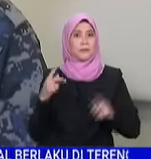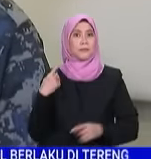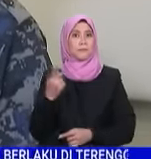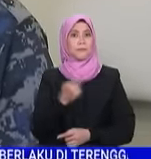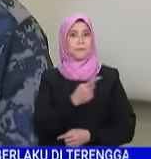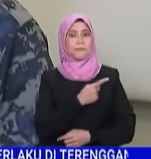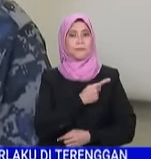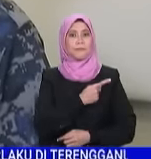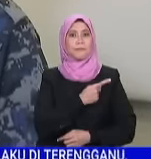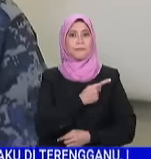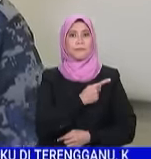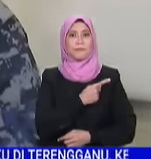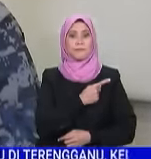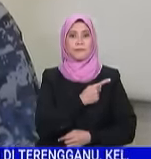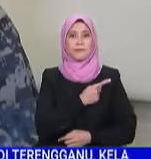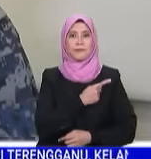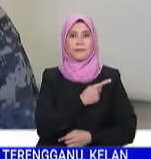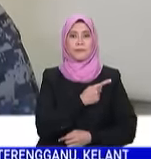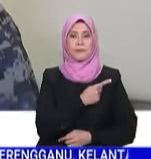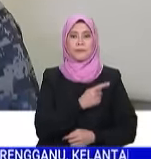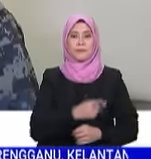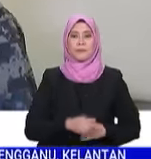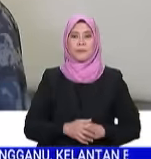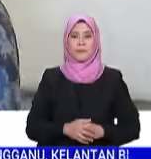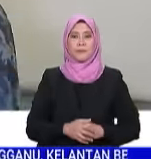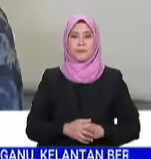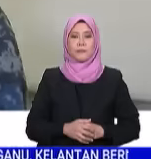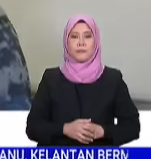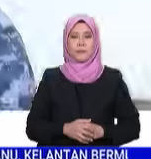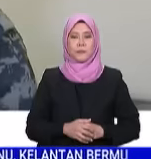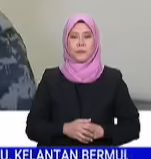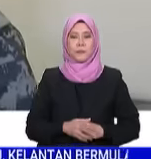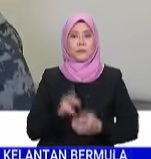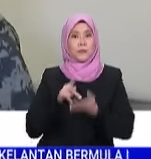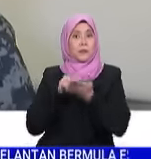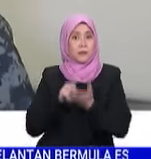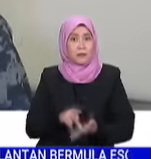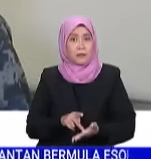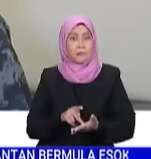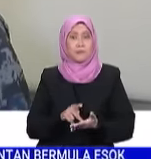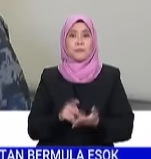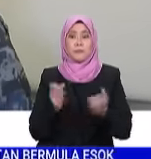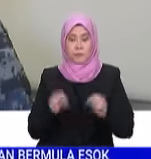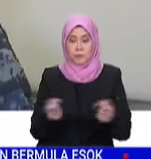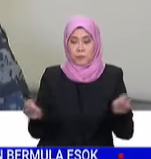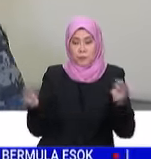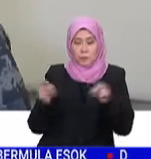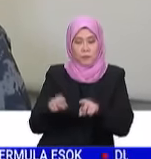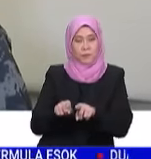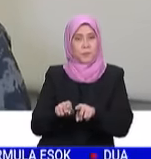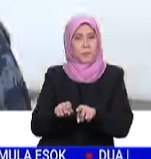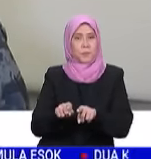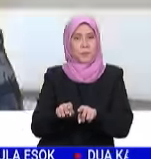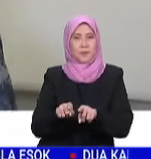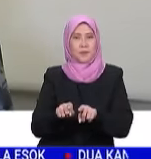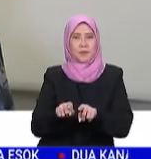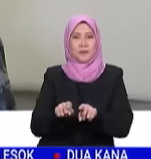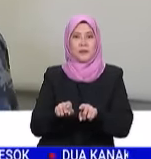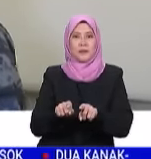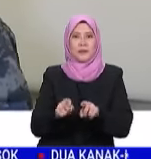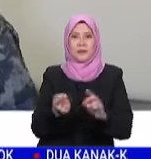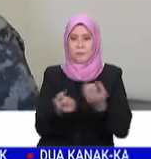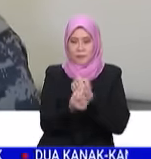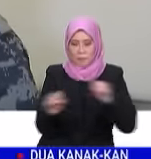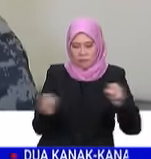tidak sampai di mana kesan itu boleh menyebabkan kita punya readiness ataupun